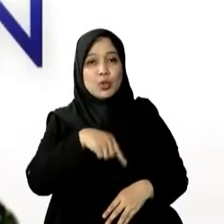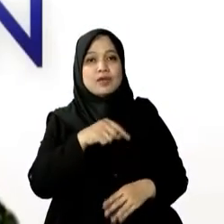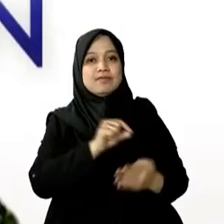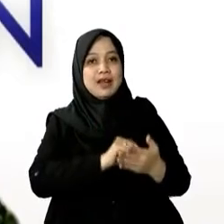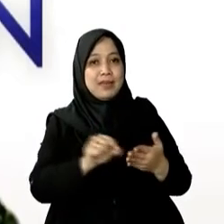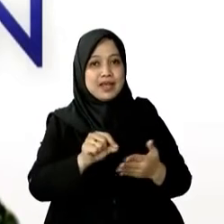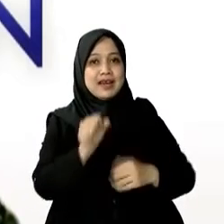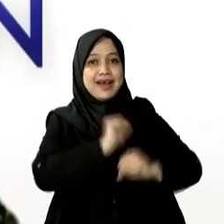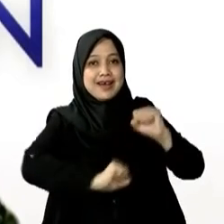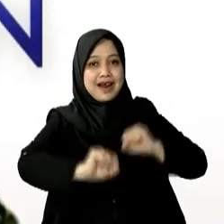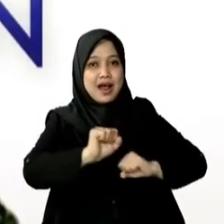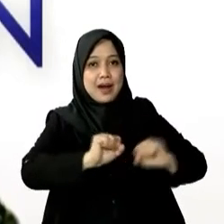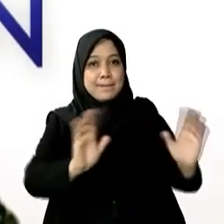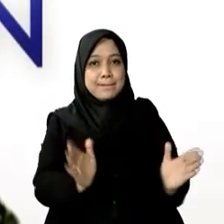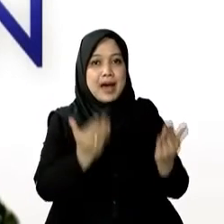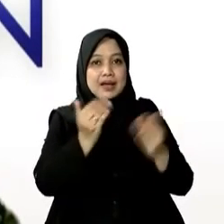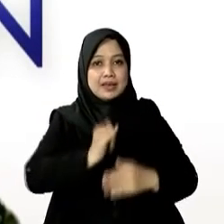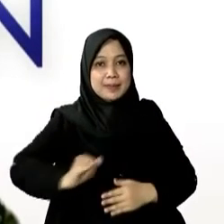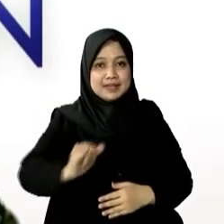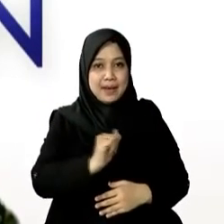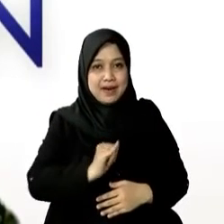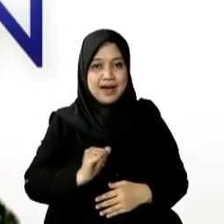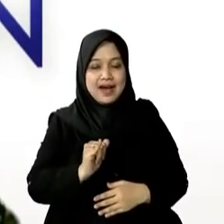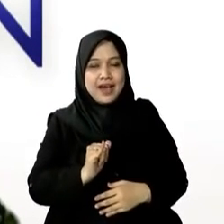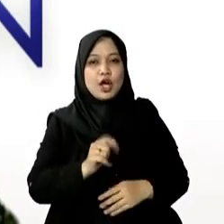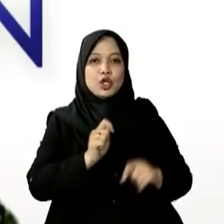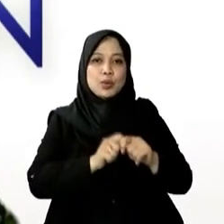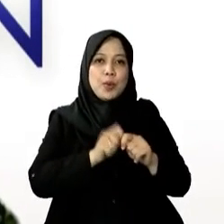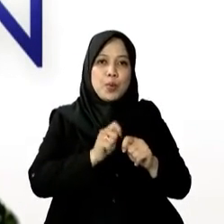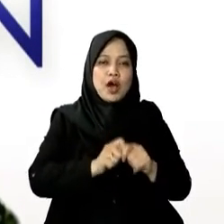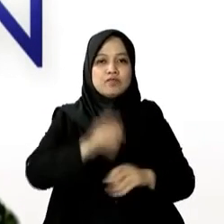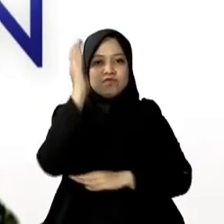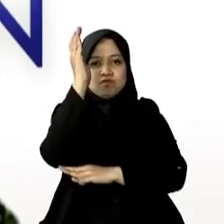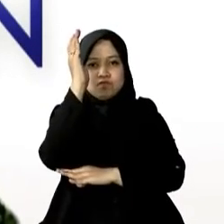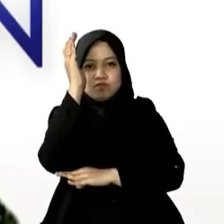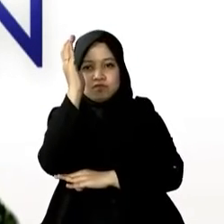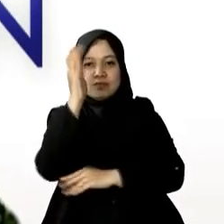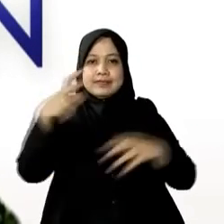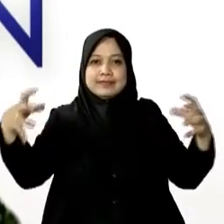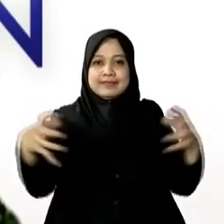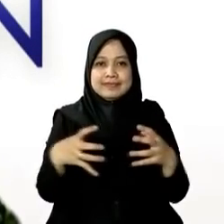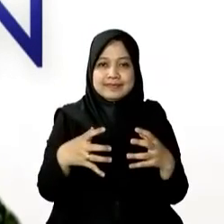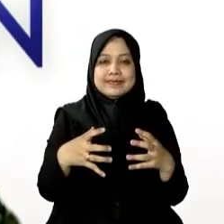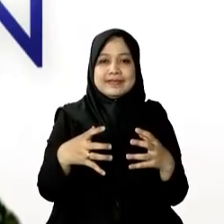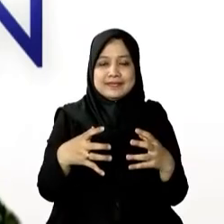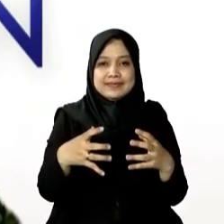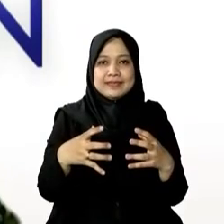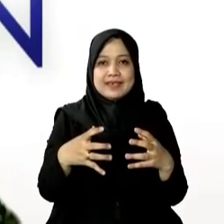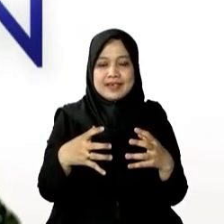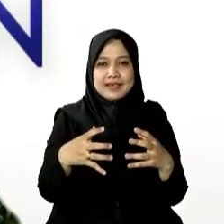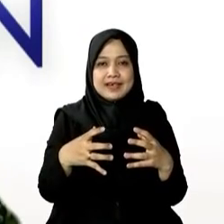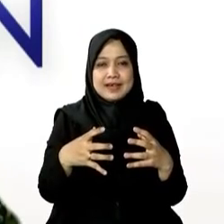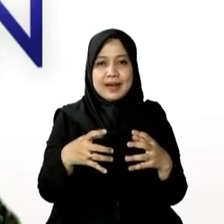Bersama itu kita ada yang namanya kayak reset anak dari anggapan speroni kita dan